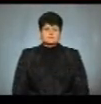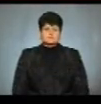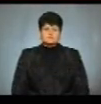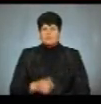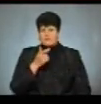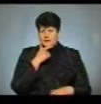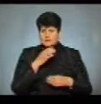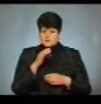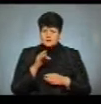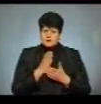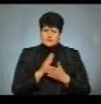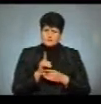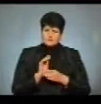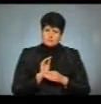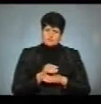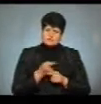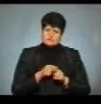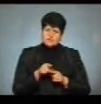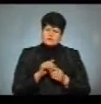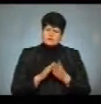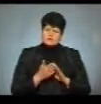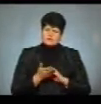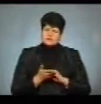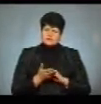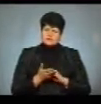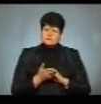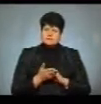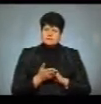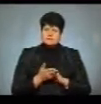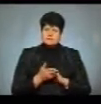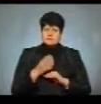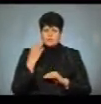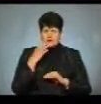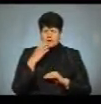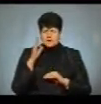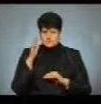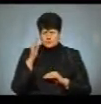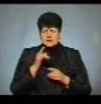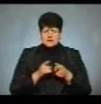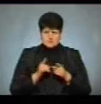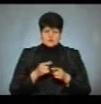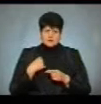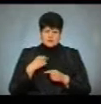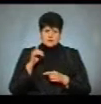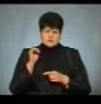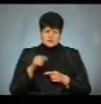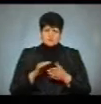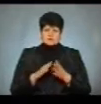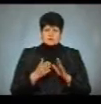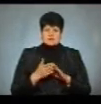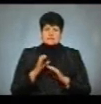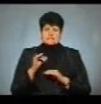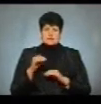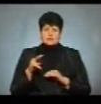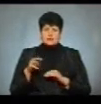Пане Сергію, чи є у вас що додати безпосередньо до цієї ситуації? Значить, по гарячій воді, дійсно, я знаю, ситуація по